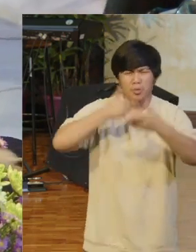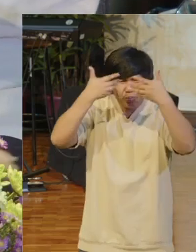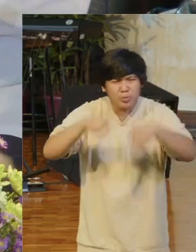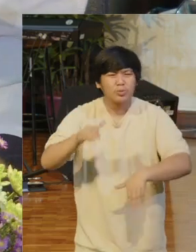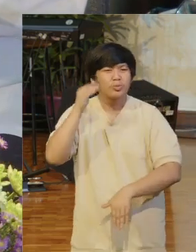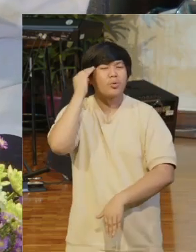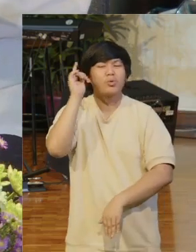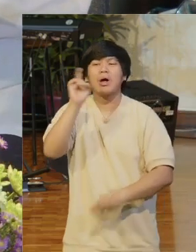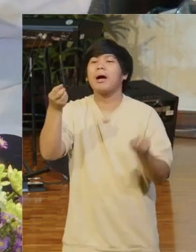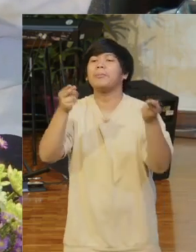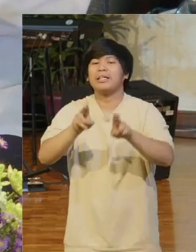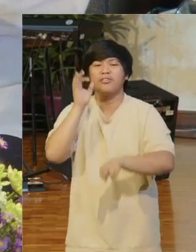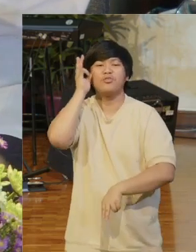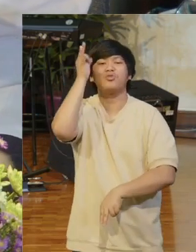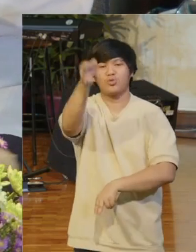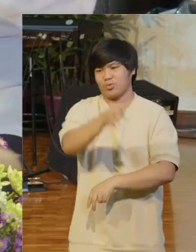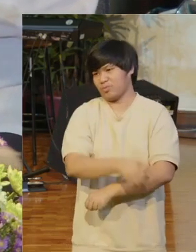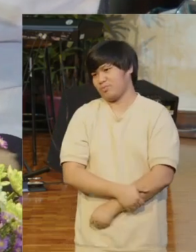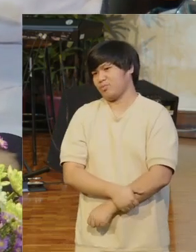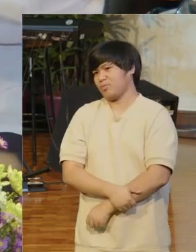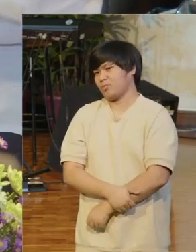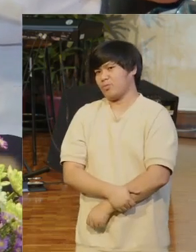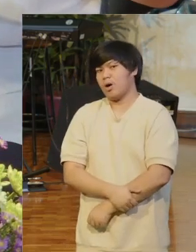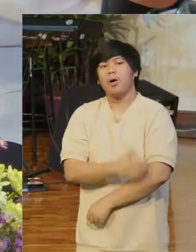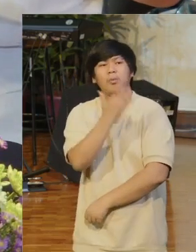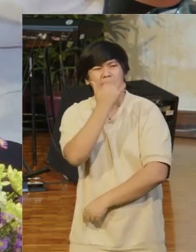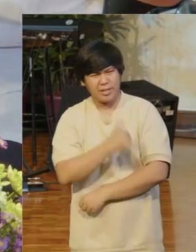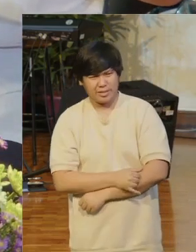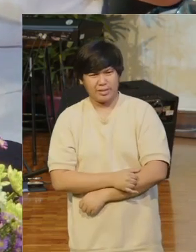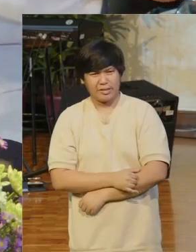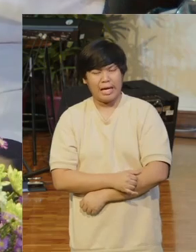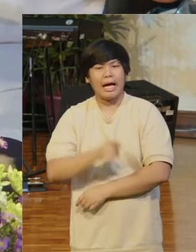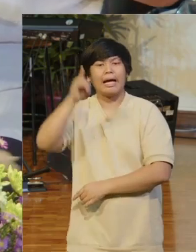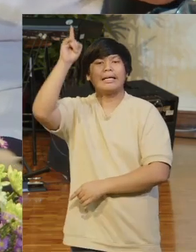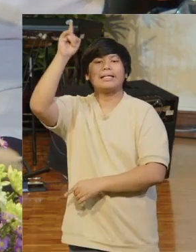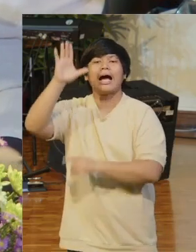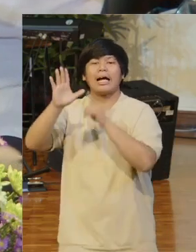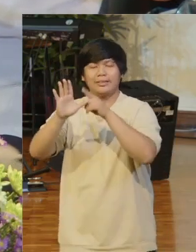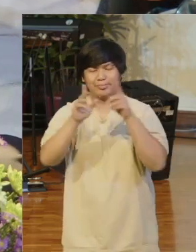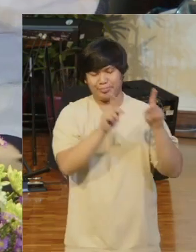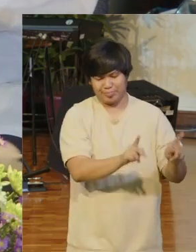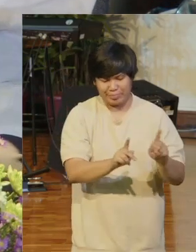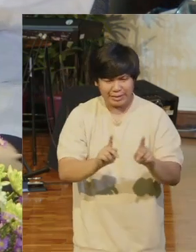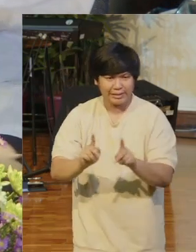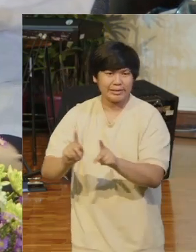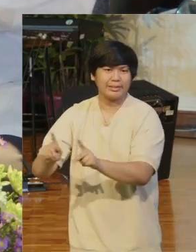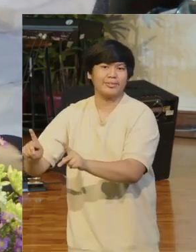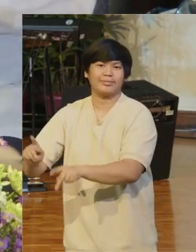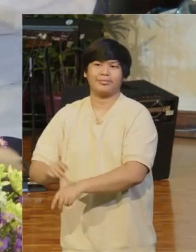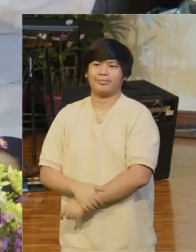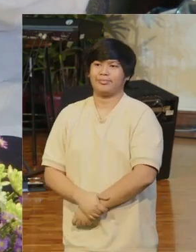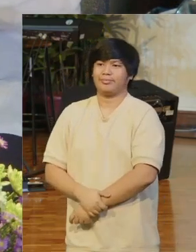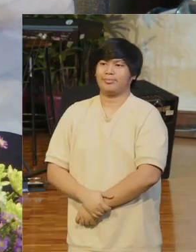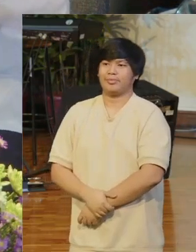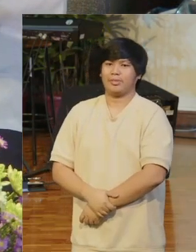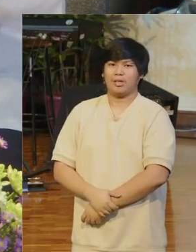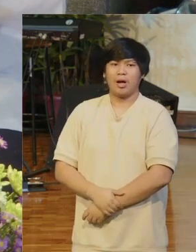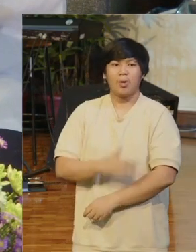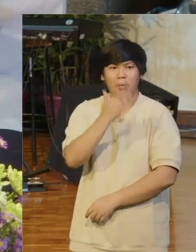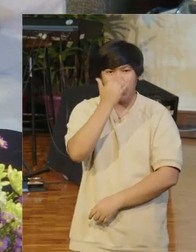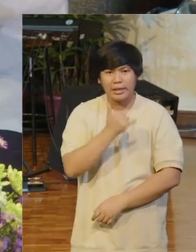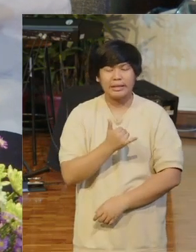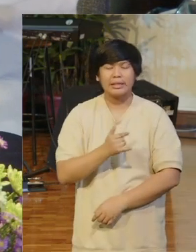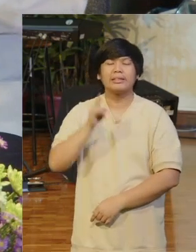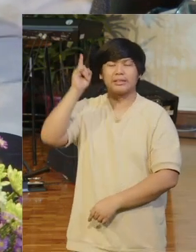niya kung ano yung end. Bakit niya alam? Kasi pinlano niya. Bakit niya alam? Bakit niya pinlano? Kasi gagawin